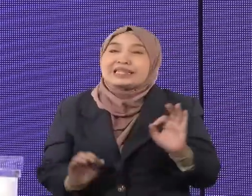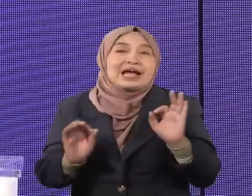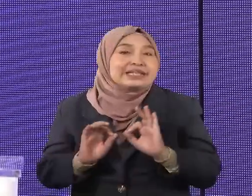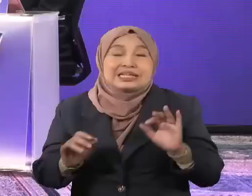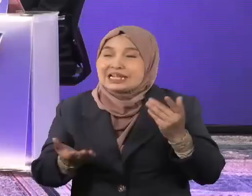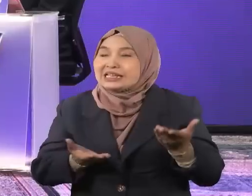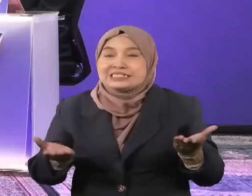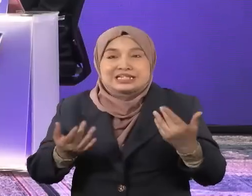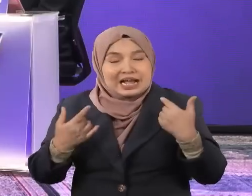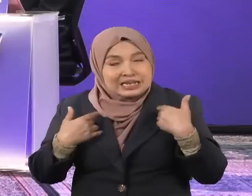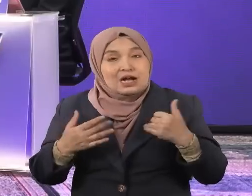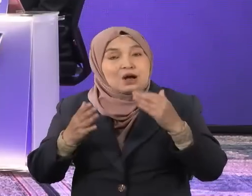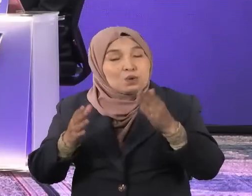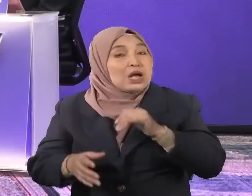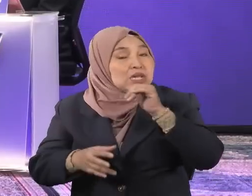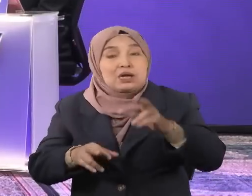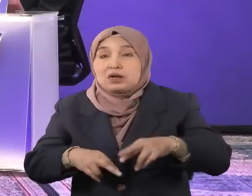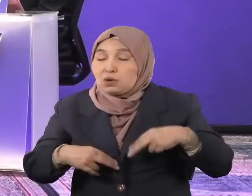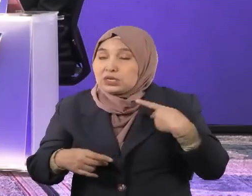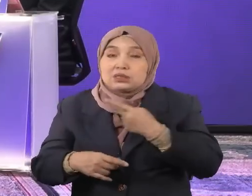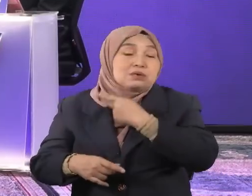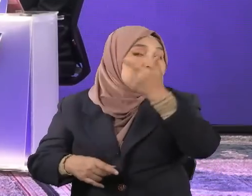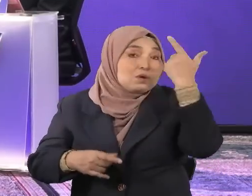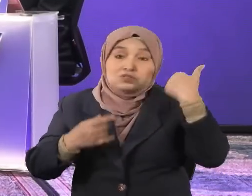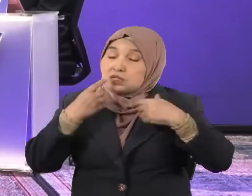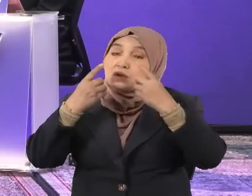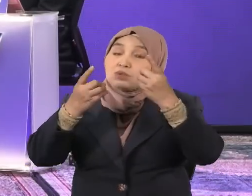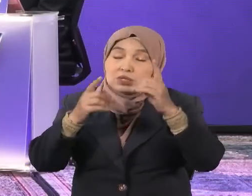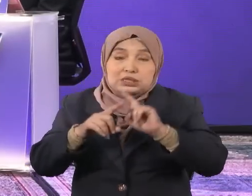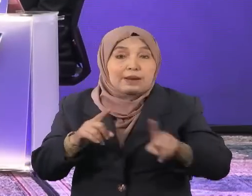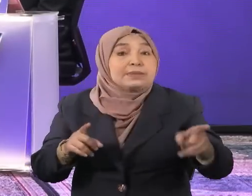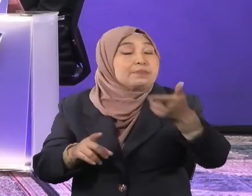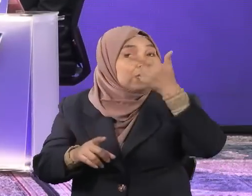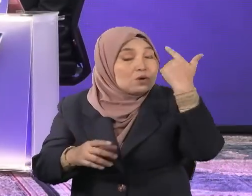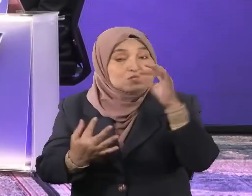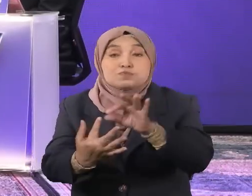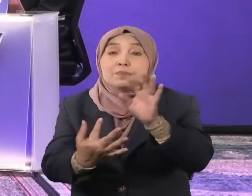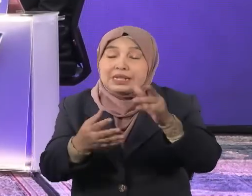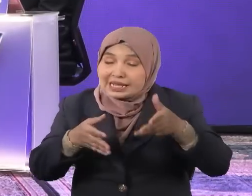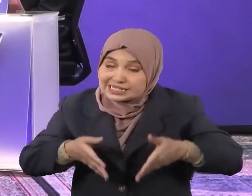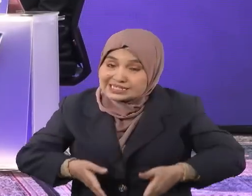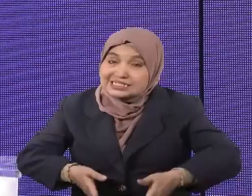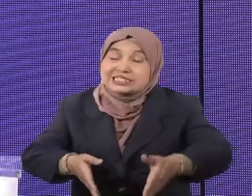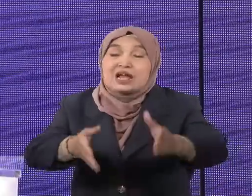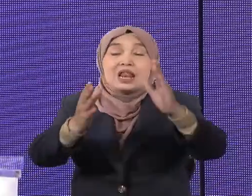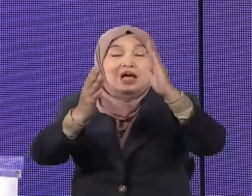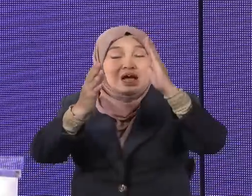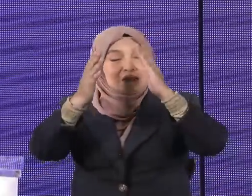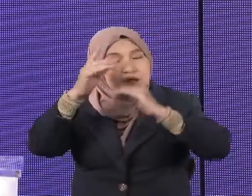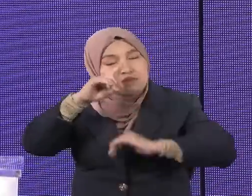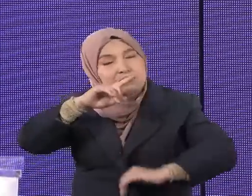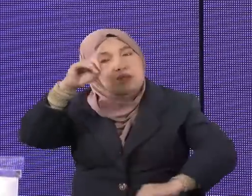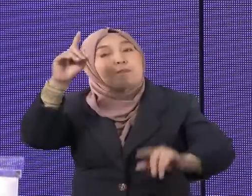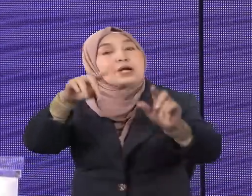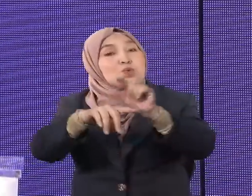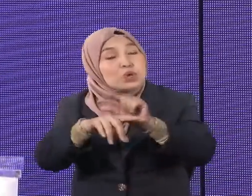kat sini ni kadang-kadang adalah Allah tak redha kita pasal dosa yang apa sebagainya, tetapi kerana memilih jalan sabilillah, ya, menggunakan